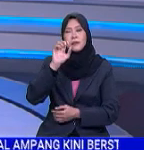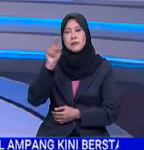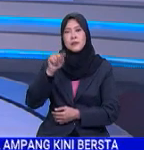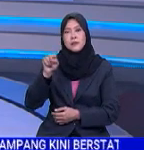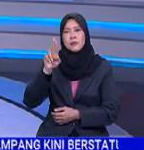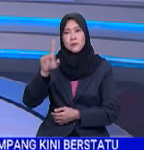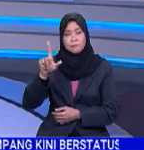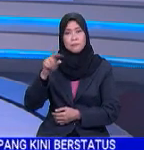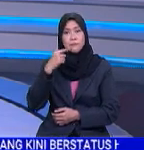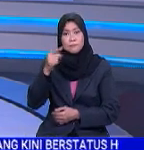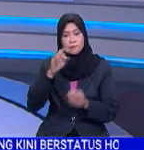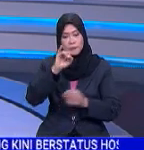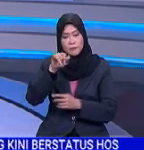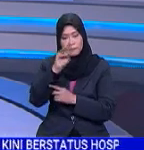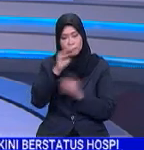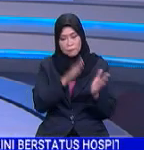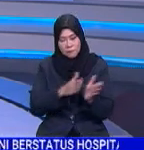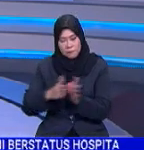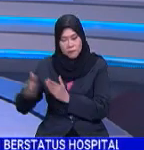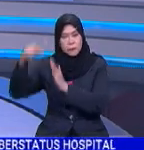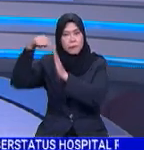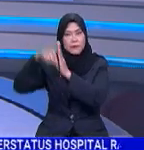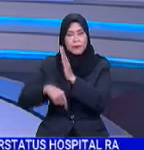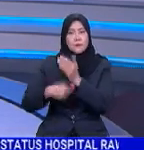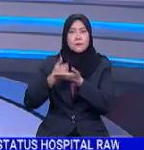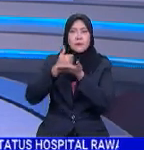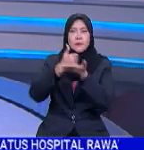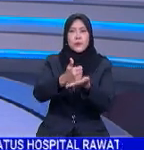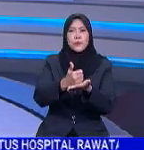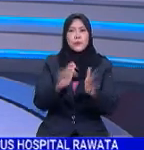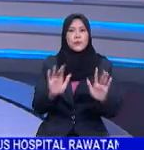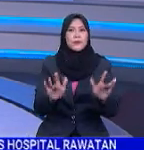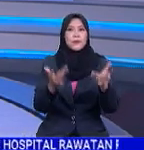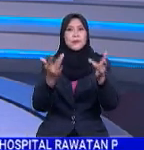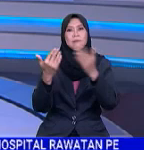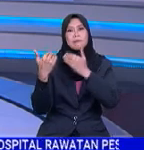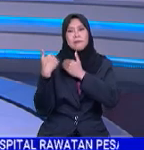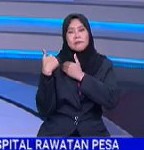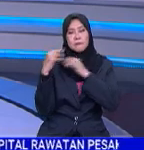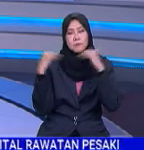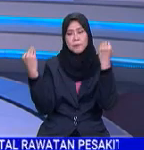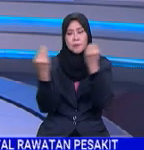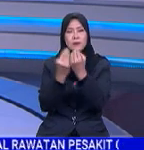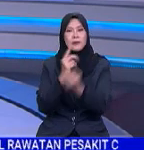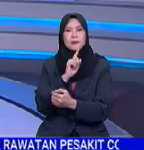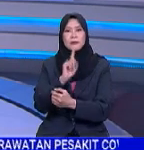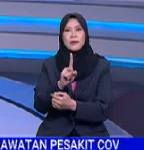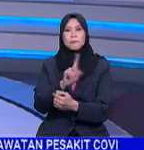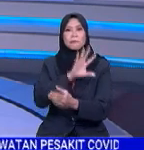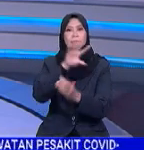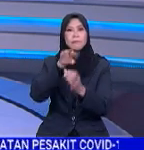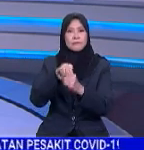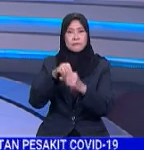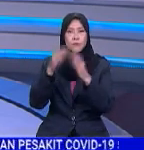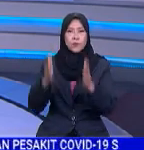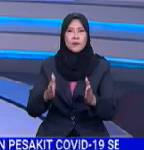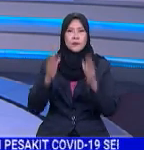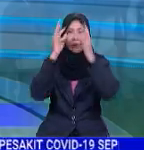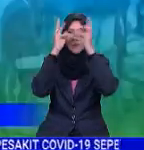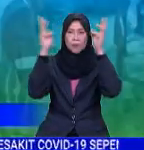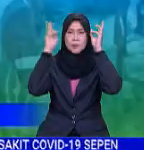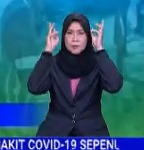telah menyediakan perancangan kewangan terperinci bagi membantu meringankan beban masyarakat Islam termasuk orang asli.